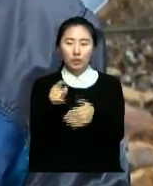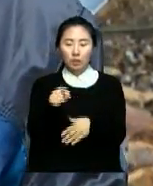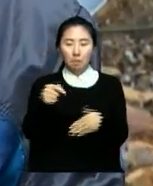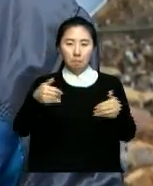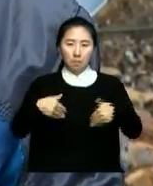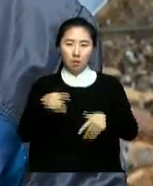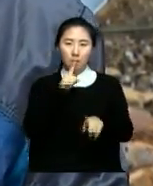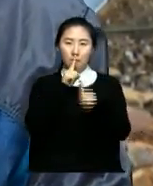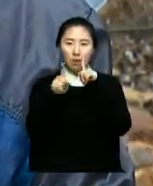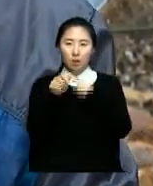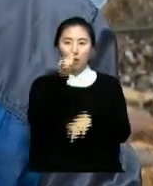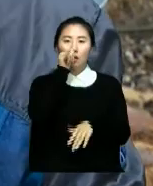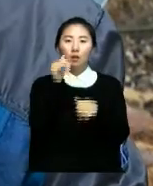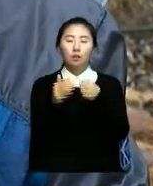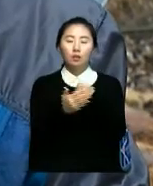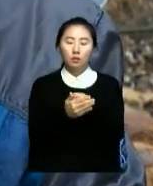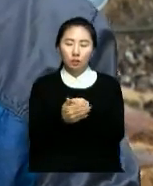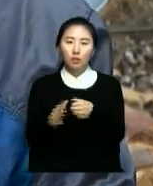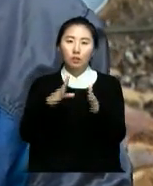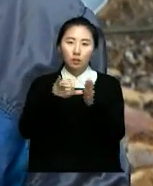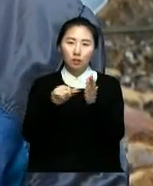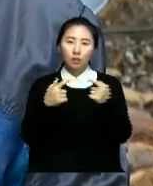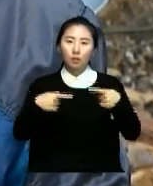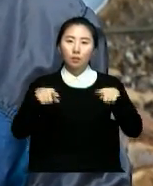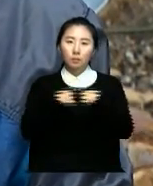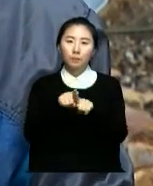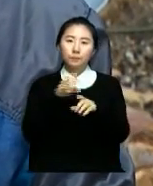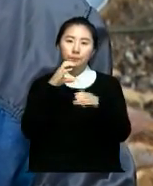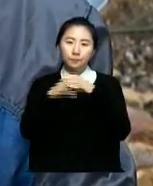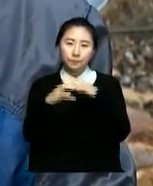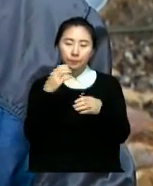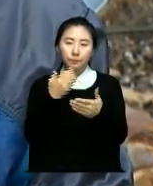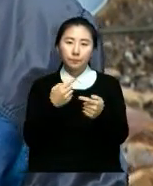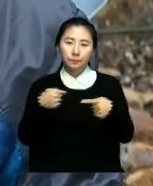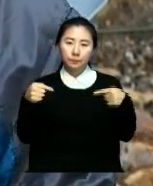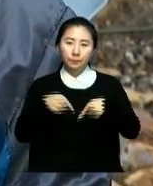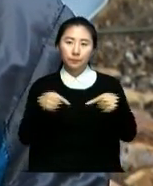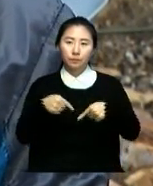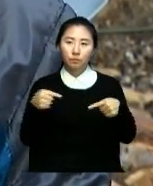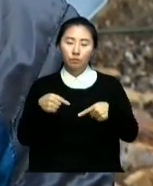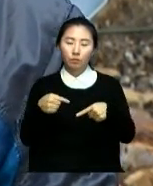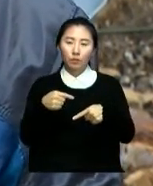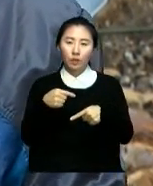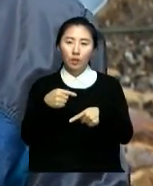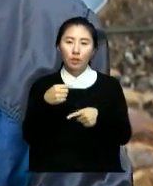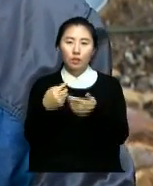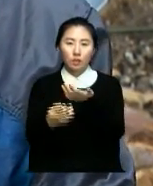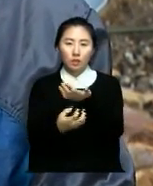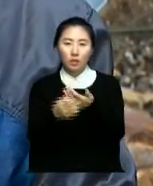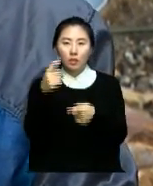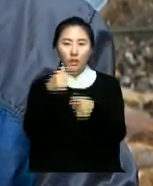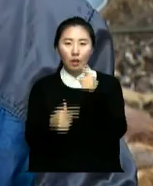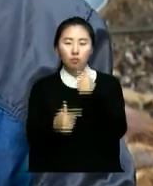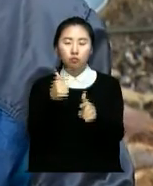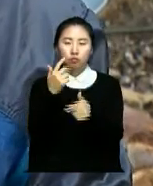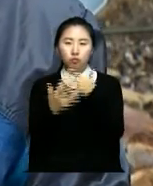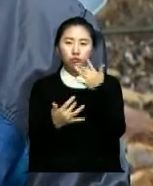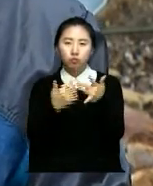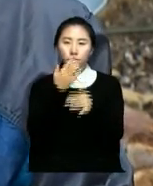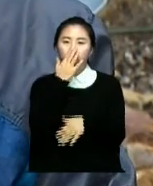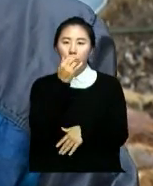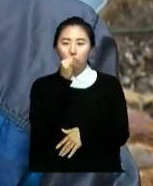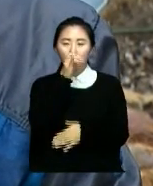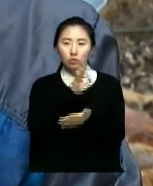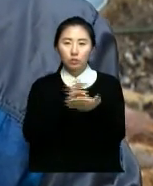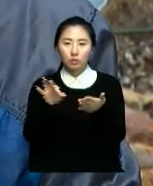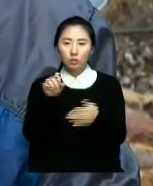좀 필요하다 말씀이 계셨습니다. 그래서 그때 같이 이제 의논한 결과 이 감벌에서 나온 목재를 화목으로 쓸수 있도록 했습니다.